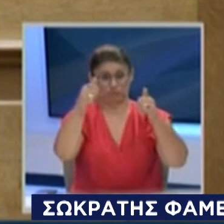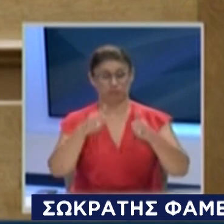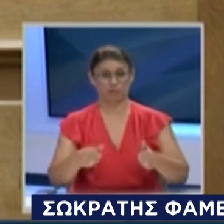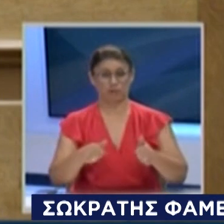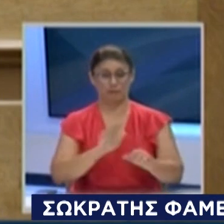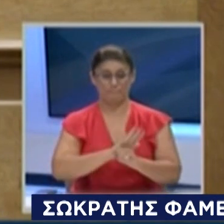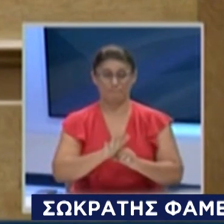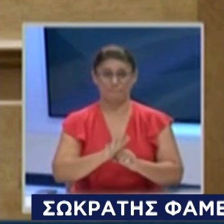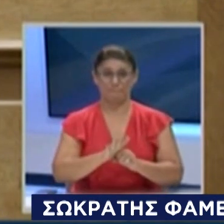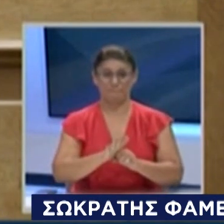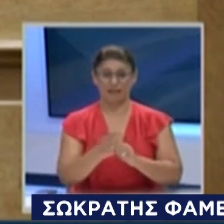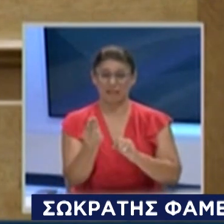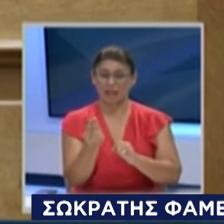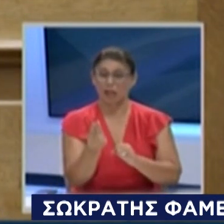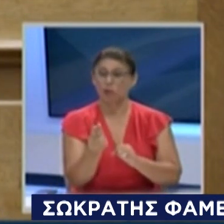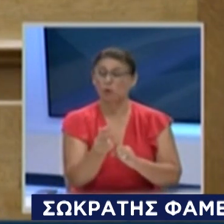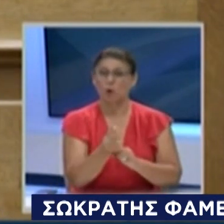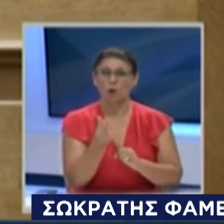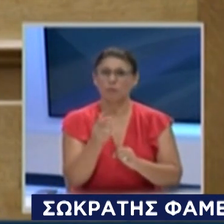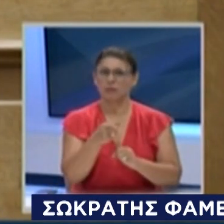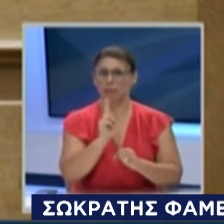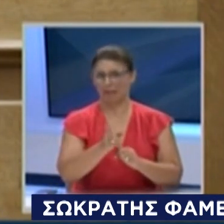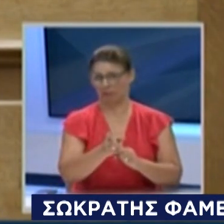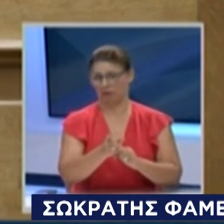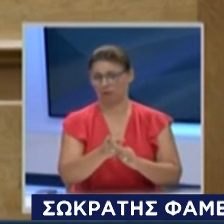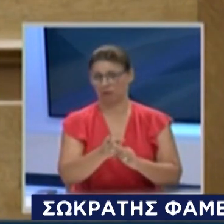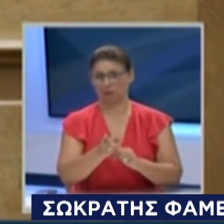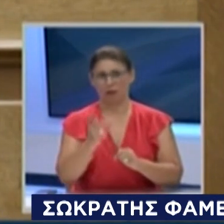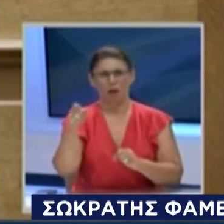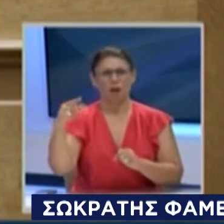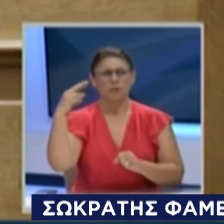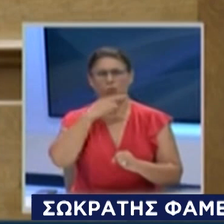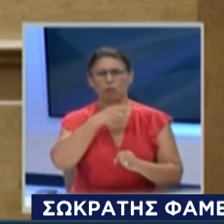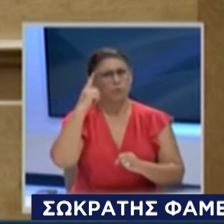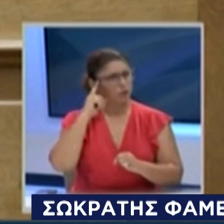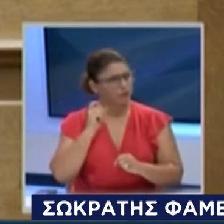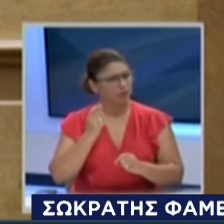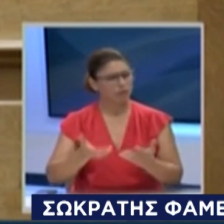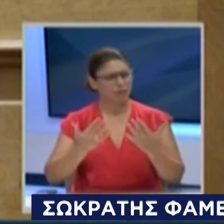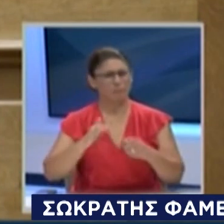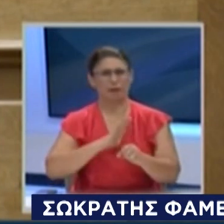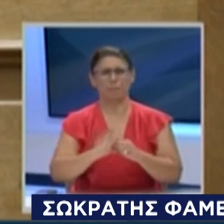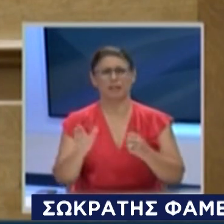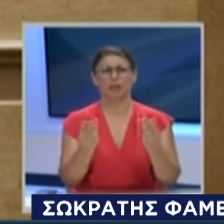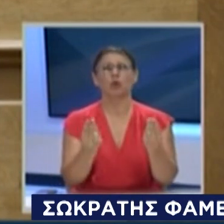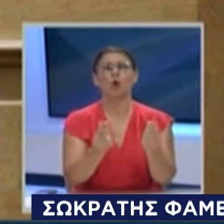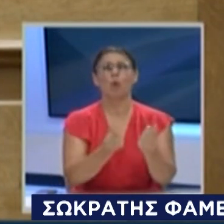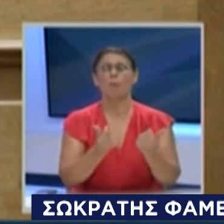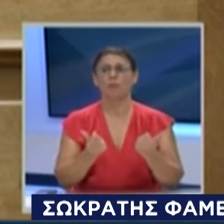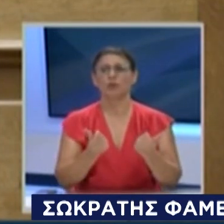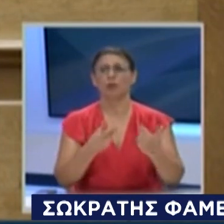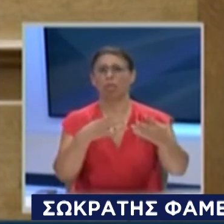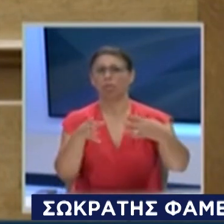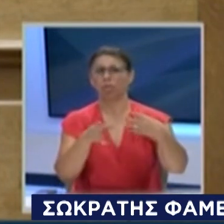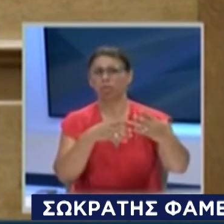μέσων και ετοιμότητα ενώ δεν γνωρίζει, είστε επικίνδυνος. Αν είστε ένας πρωθυπουργός που γνωρίζει ότι δεν υπάρχει επάρκεια μέσων και